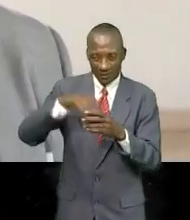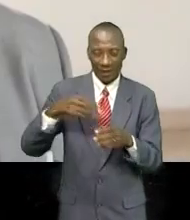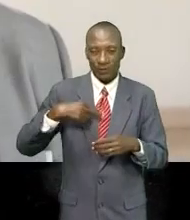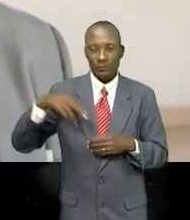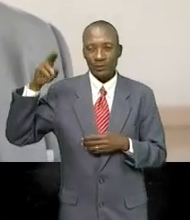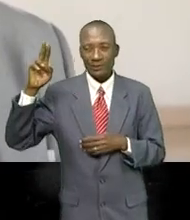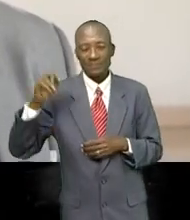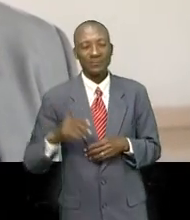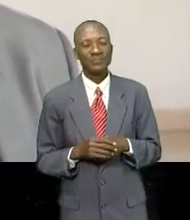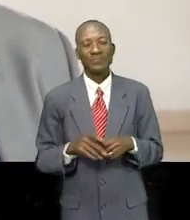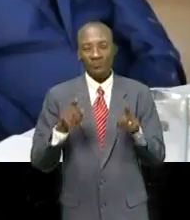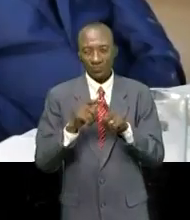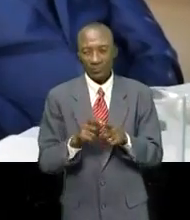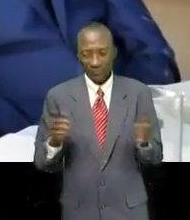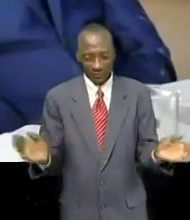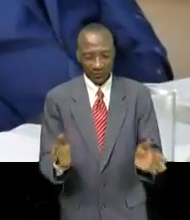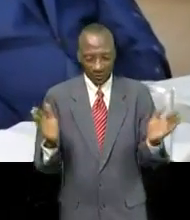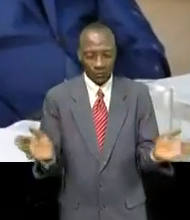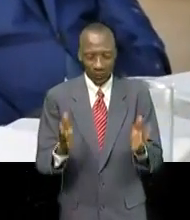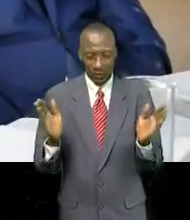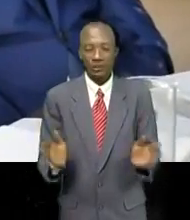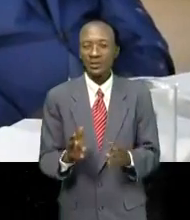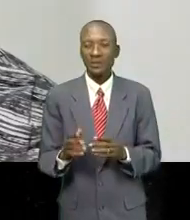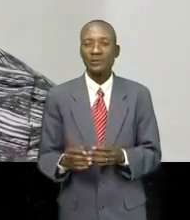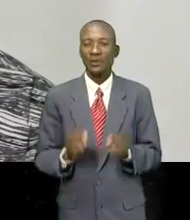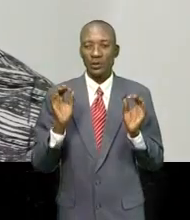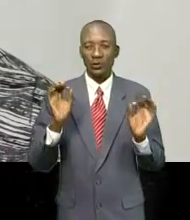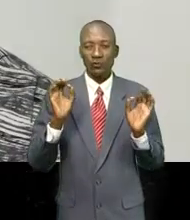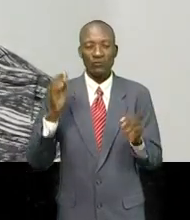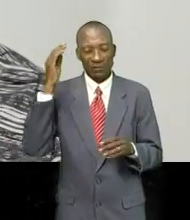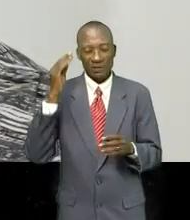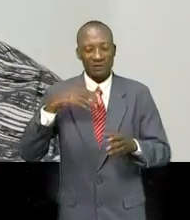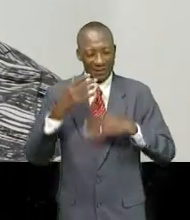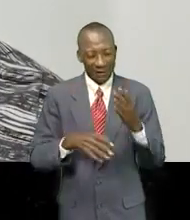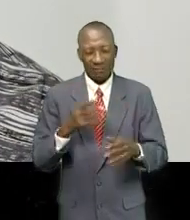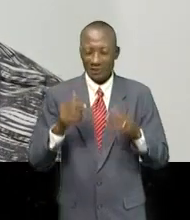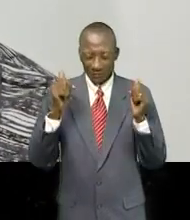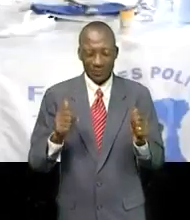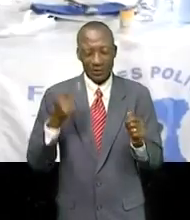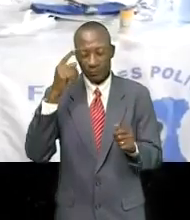sein du gouvernement dit des Warriors et de travailler en synergie afin de matérialiser la vision du